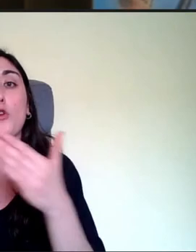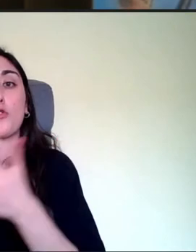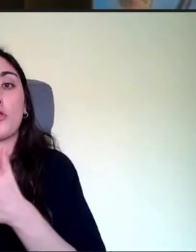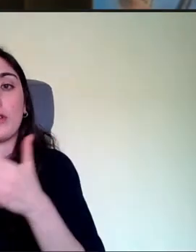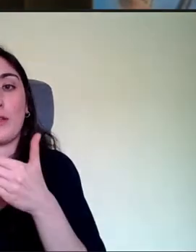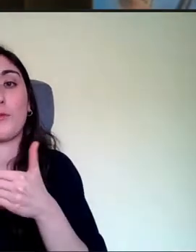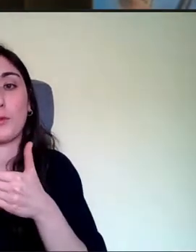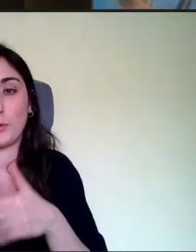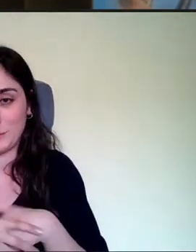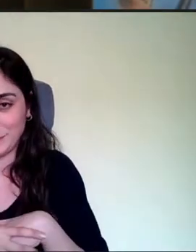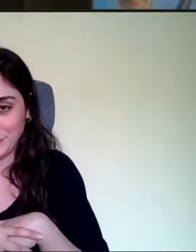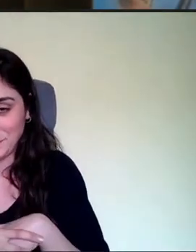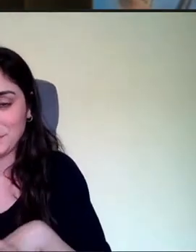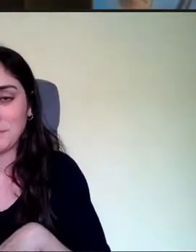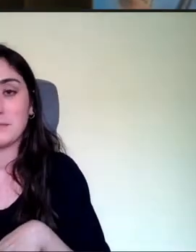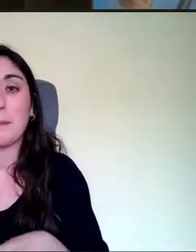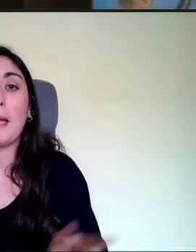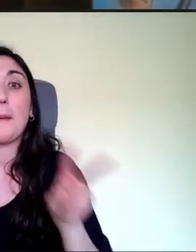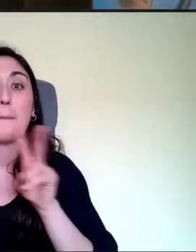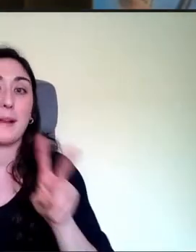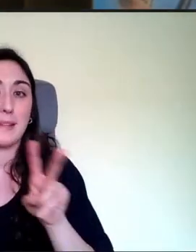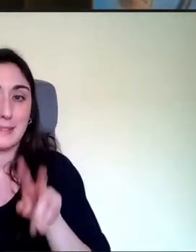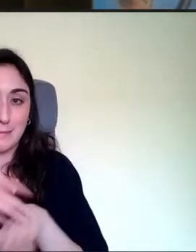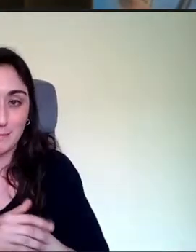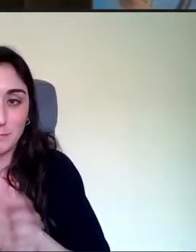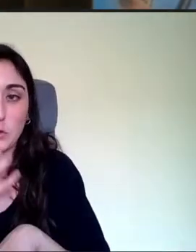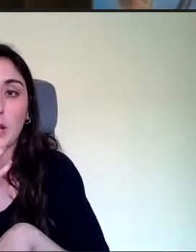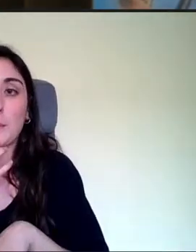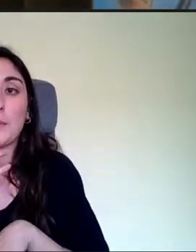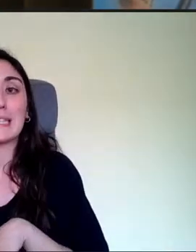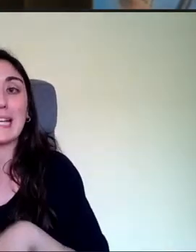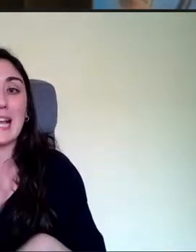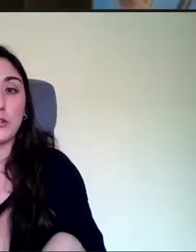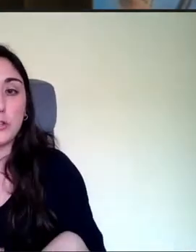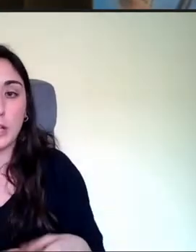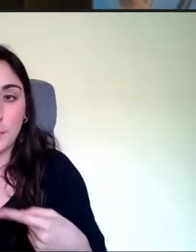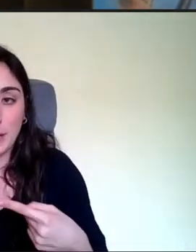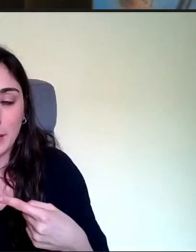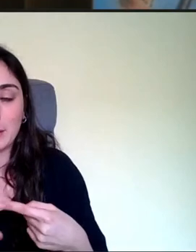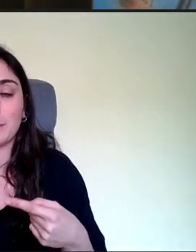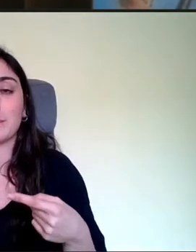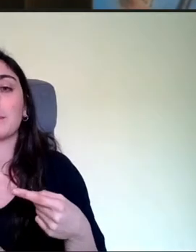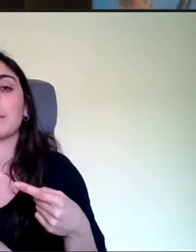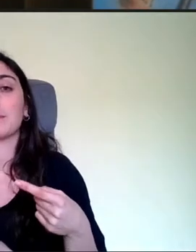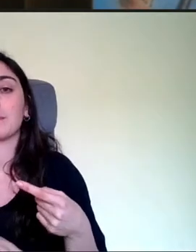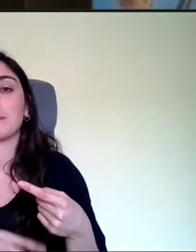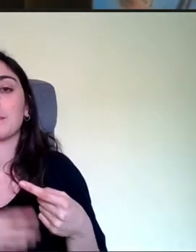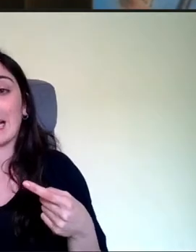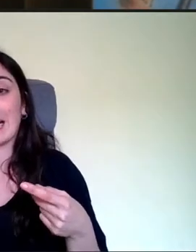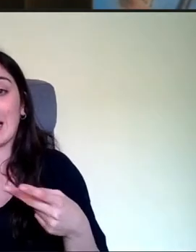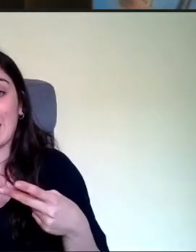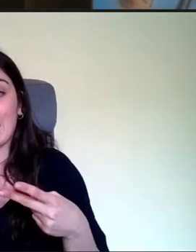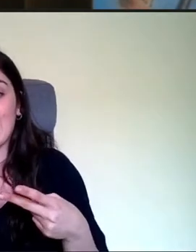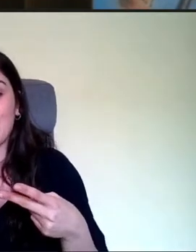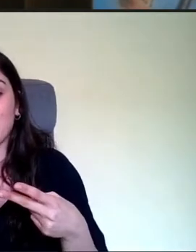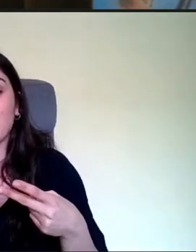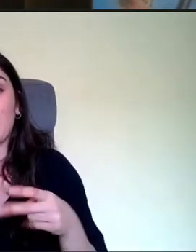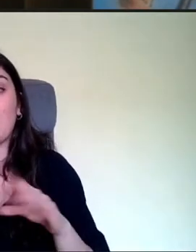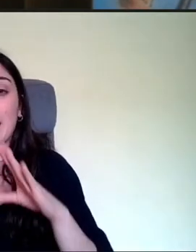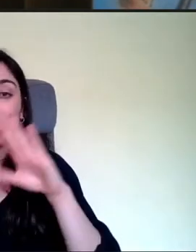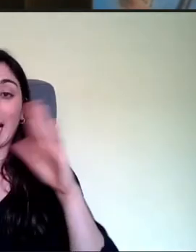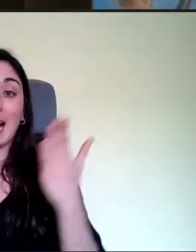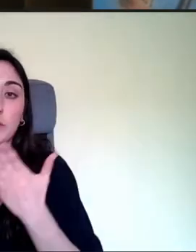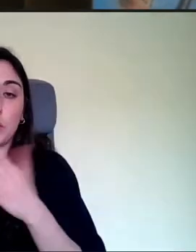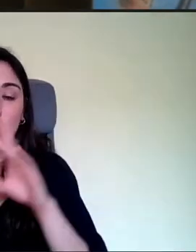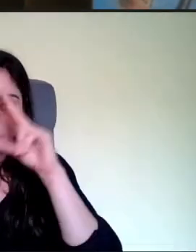estarem visibles a xarxes des de l'Ajuntament de Terrassa, des de la UPC de Terrassa i des de l'Escola d'Infermeria. Abans